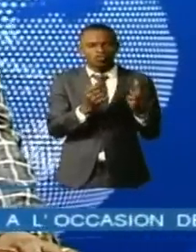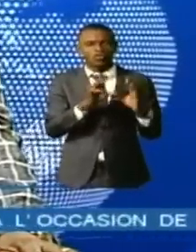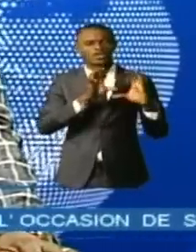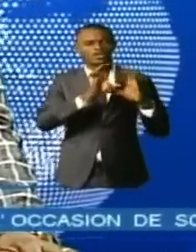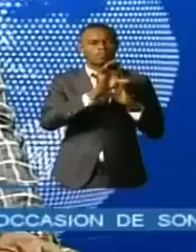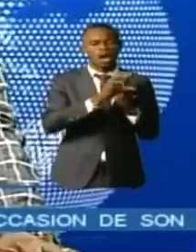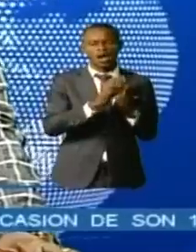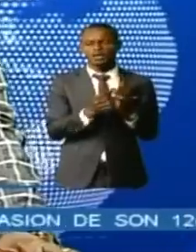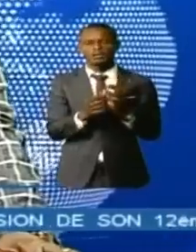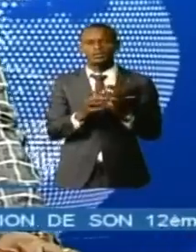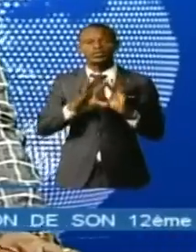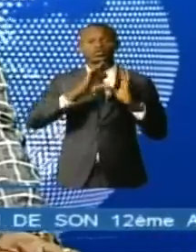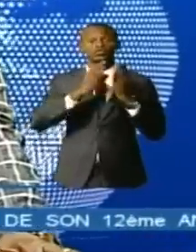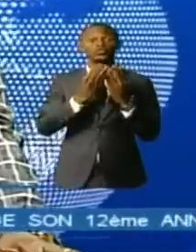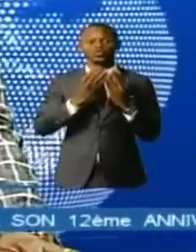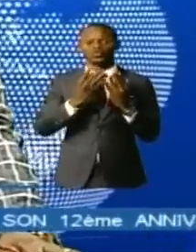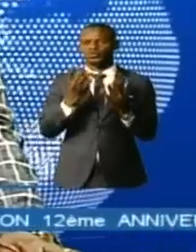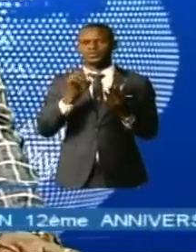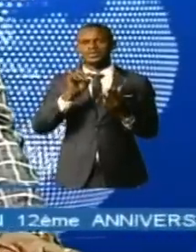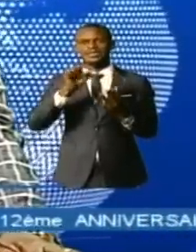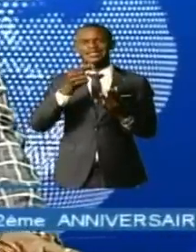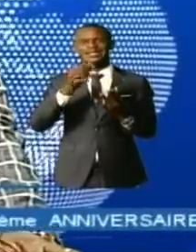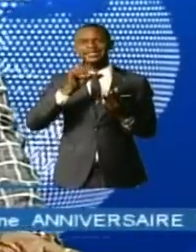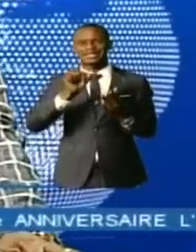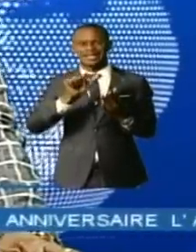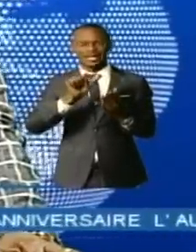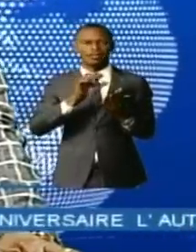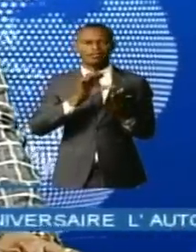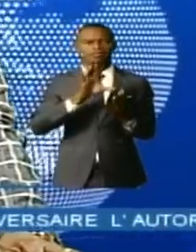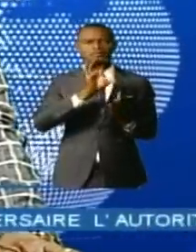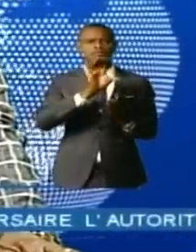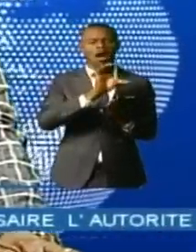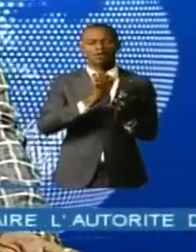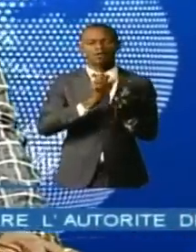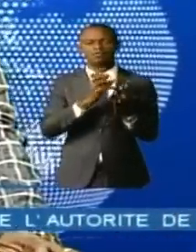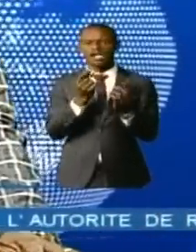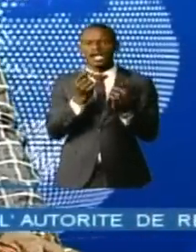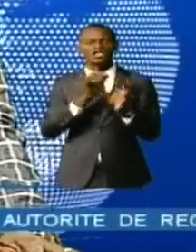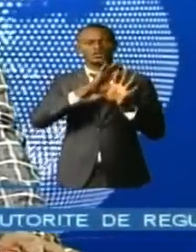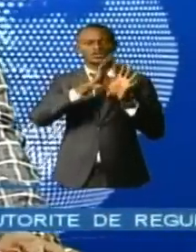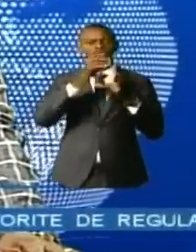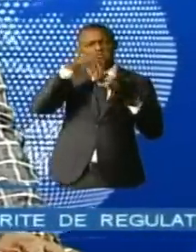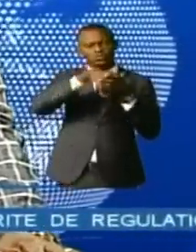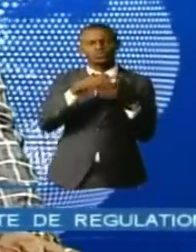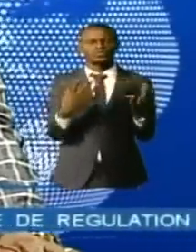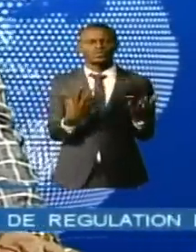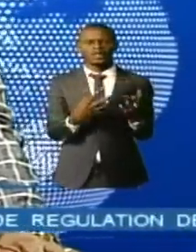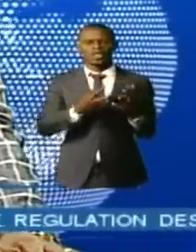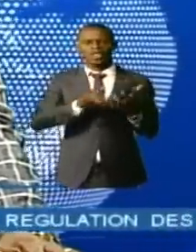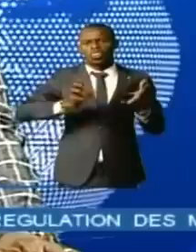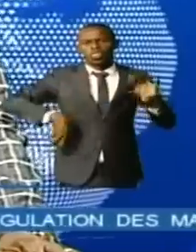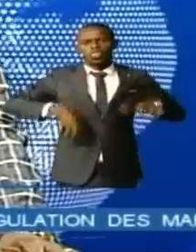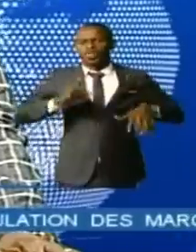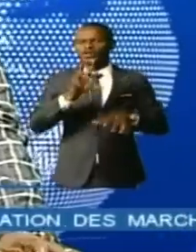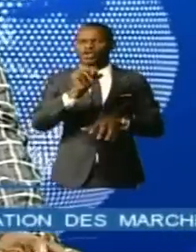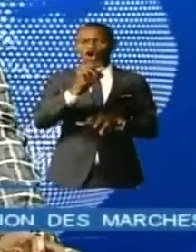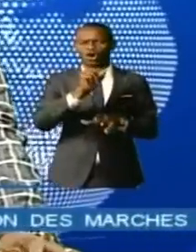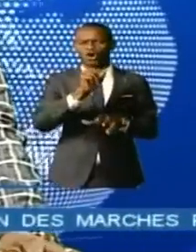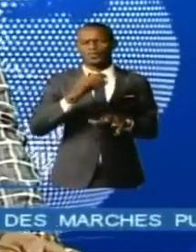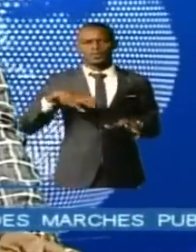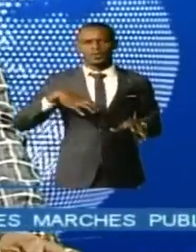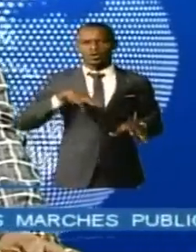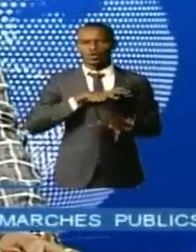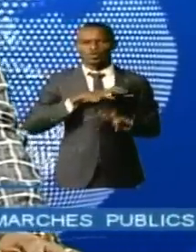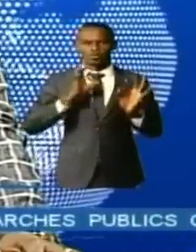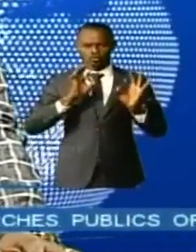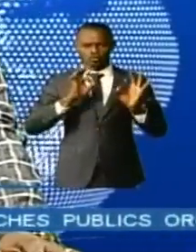la DGDA a dans ses comptes bancaires. Le comité qui a été mis en place depuis le mois de décembre a